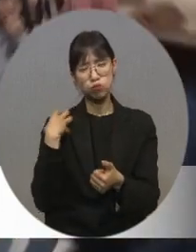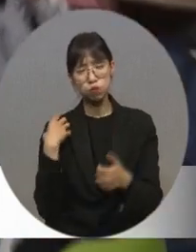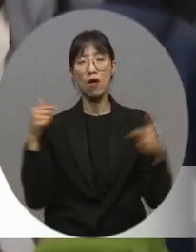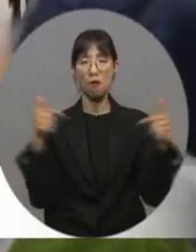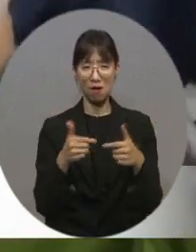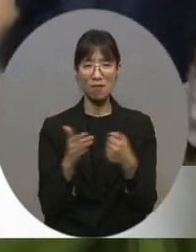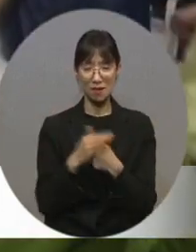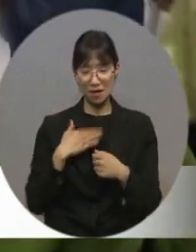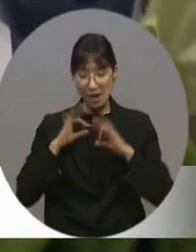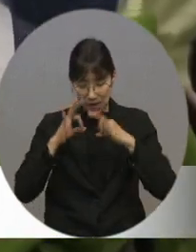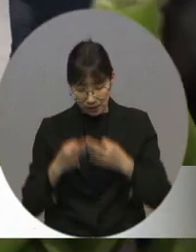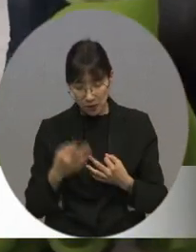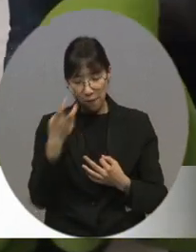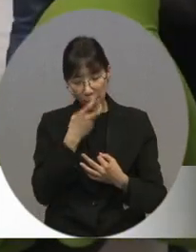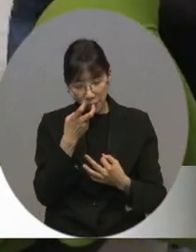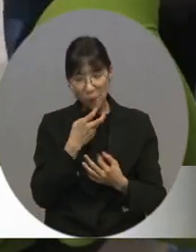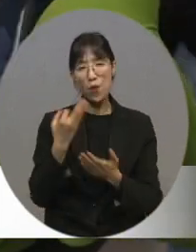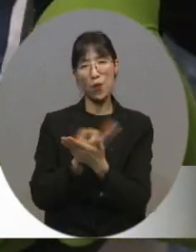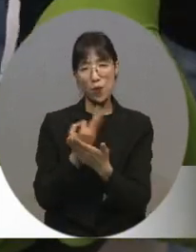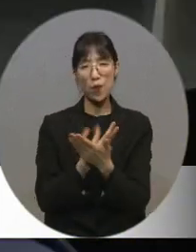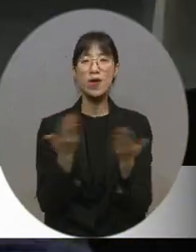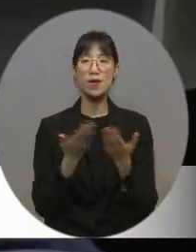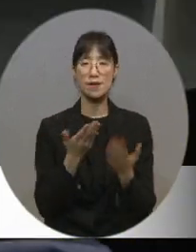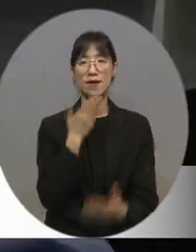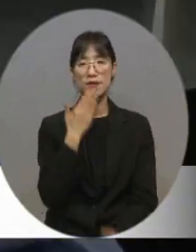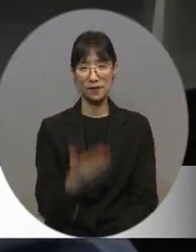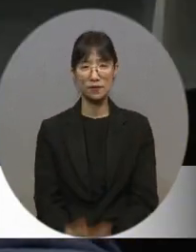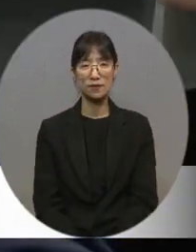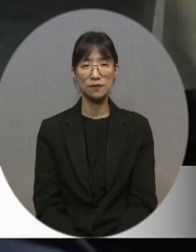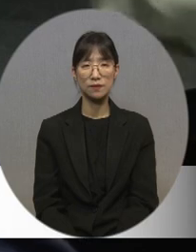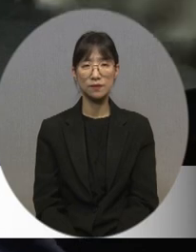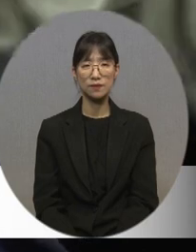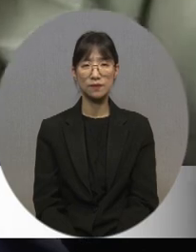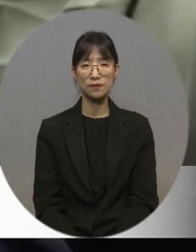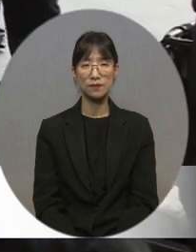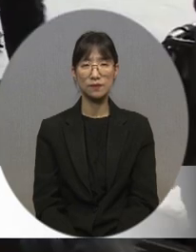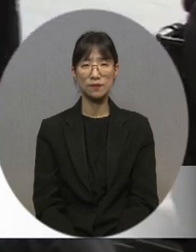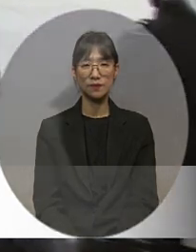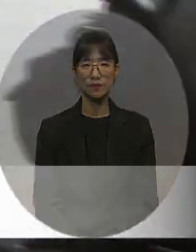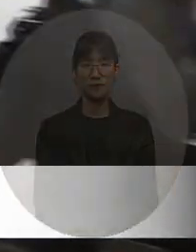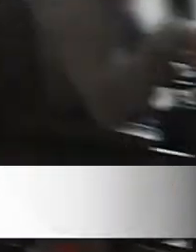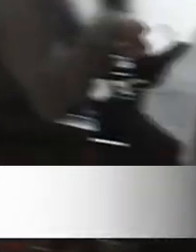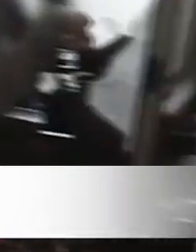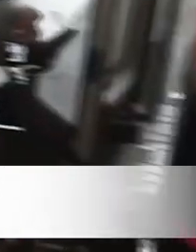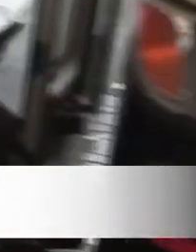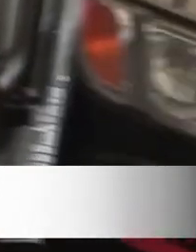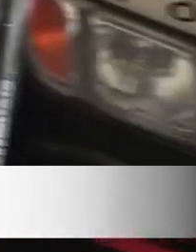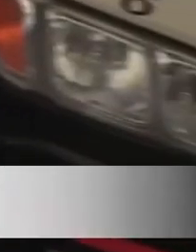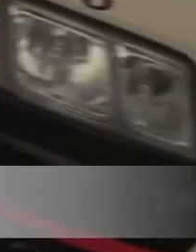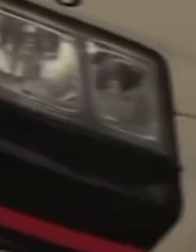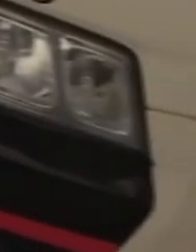스스로를 돌보거나 경제 활동을 할 수 있게 됩니다 복지 tv 뉴스 김은별